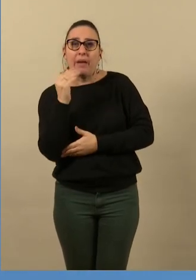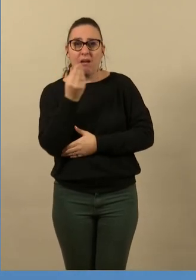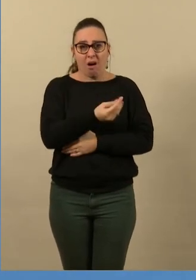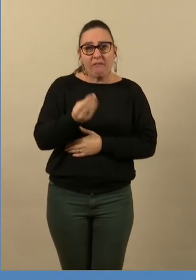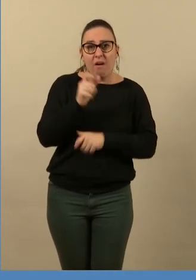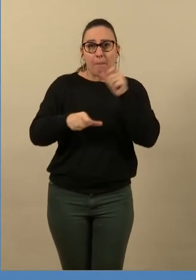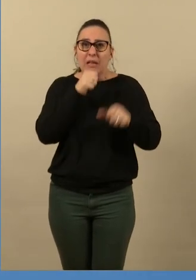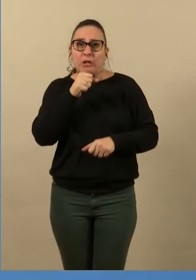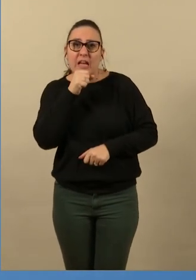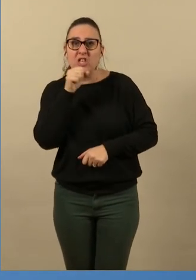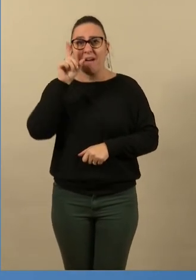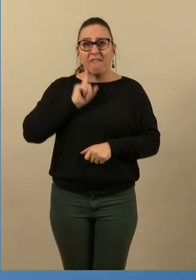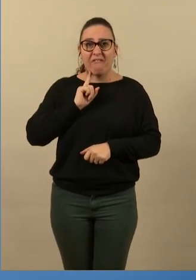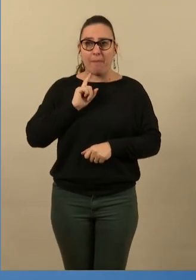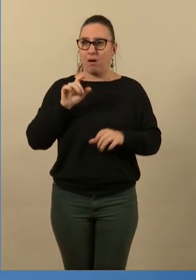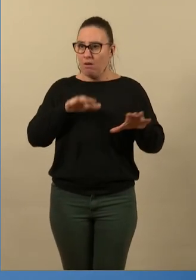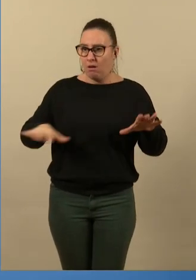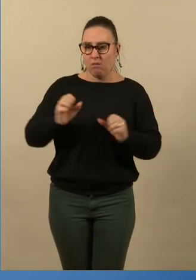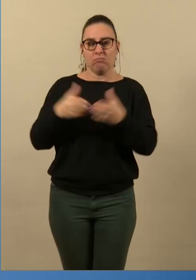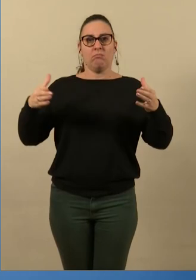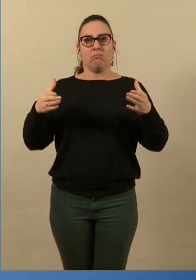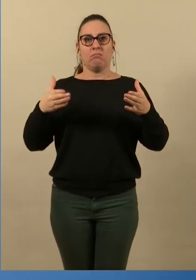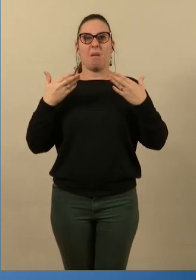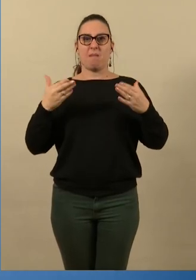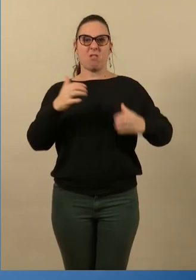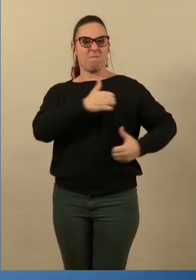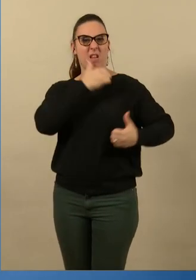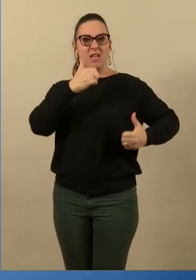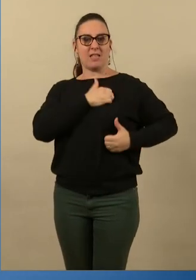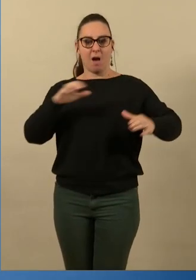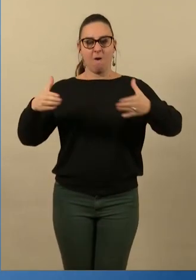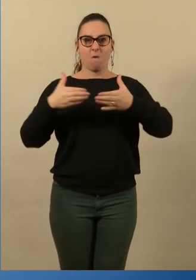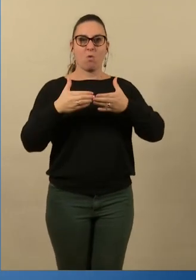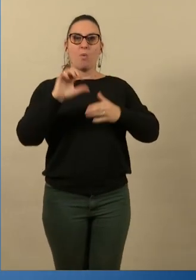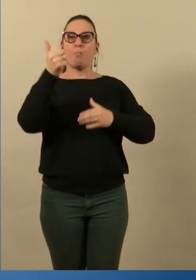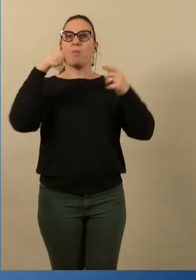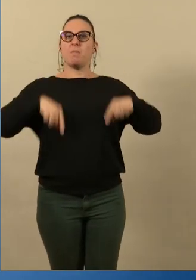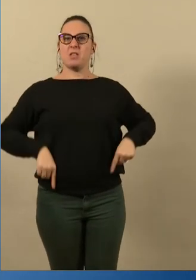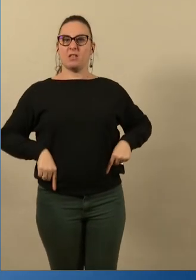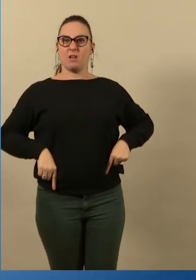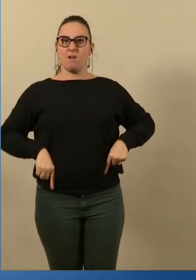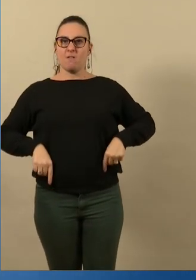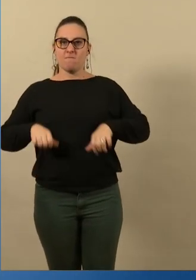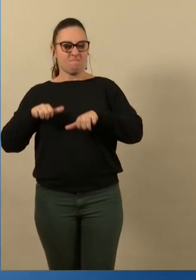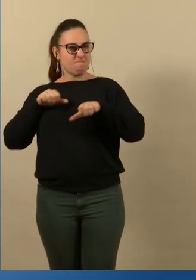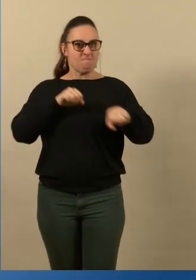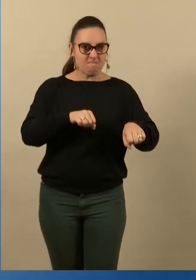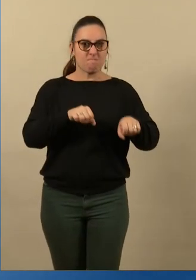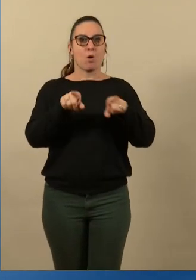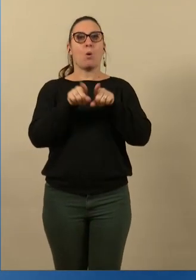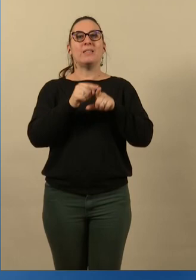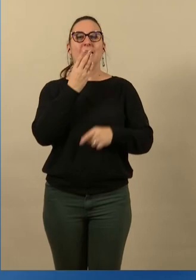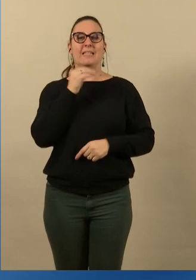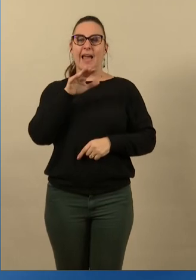personnes âgées depuis la réponse militaire menée par le groupe N le gouvernement pardon netanahou et le cabinet de guerre